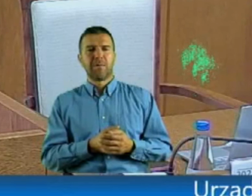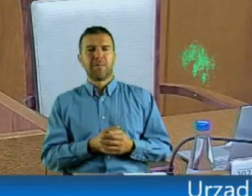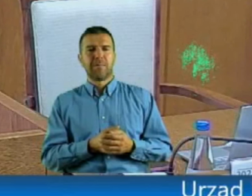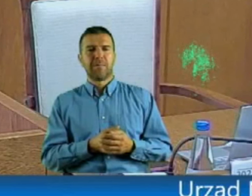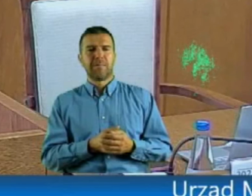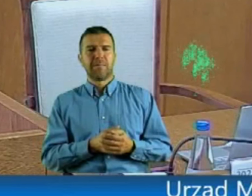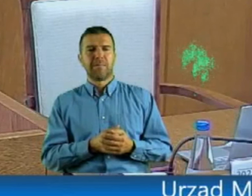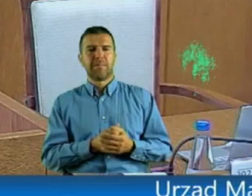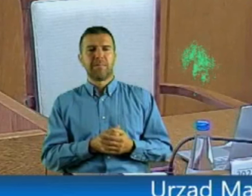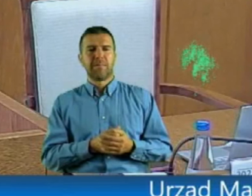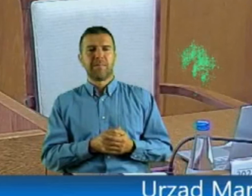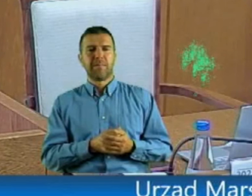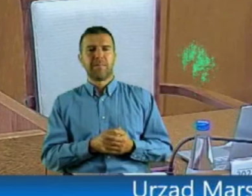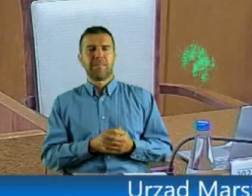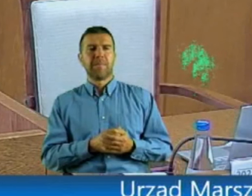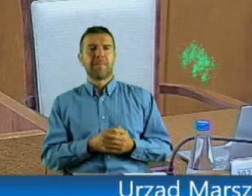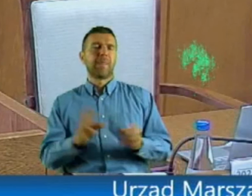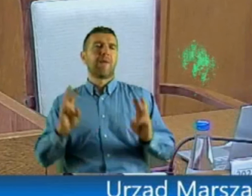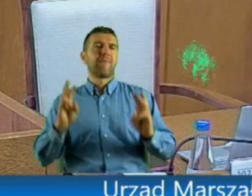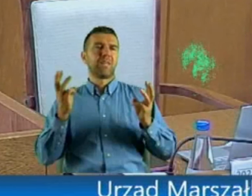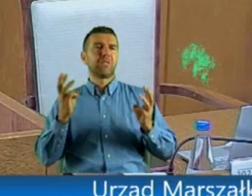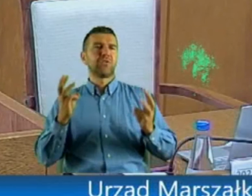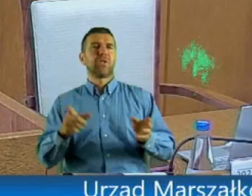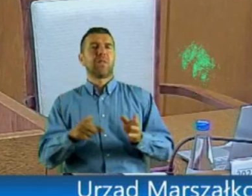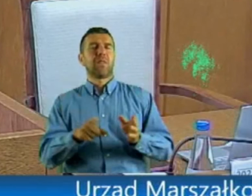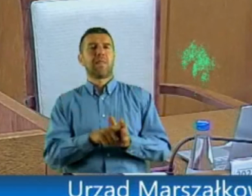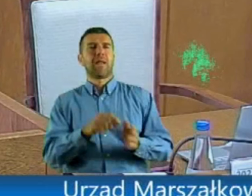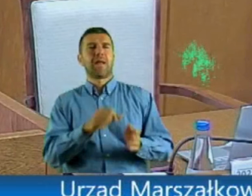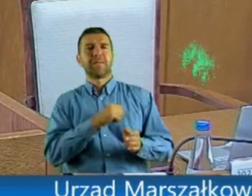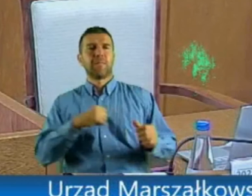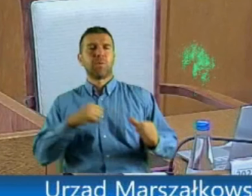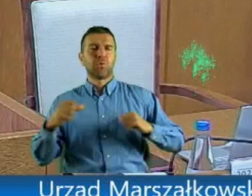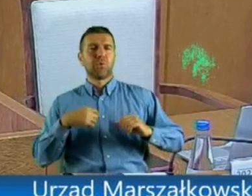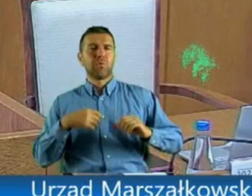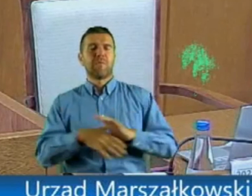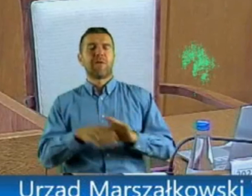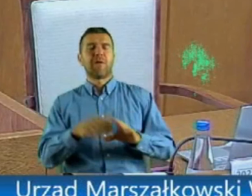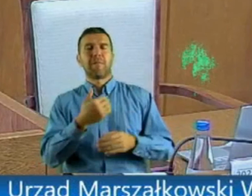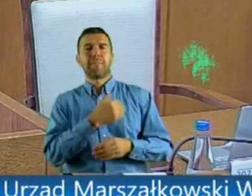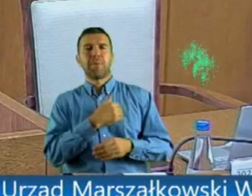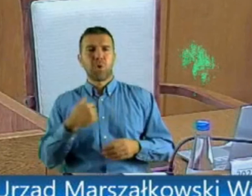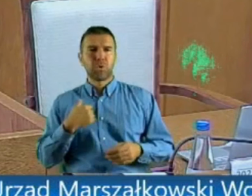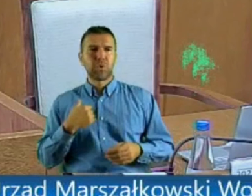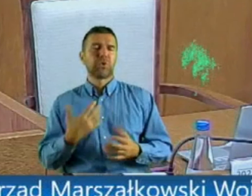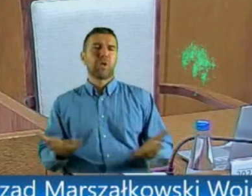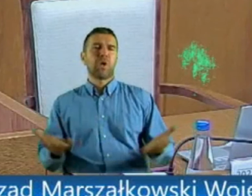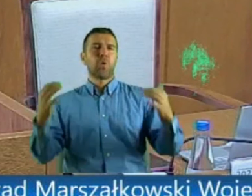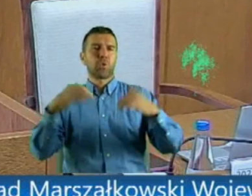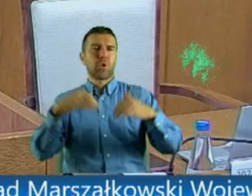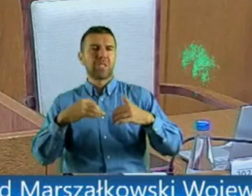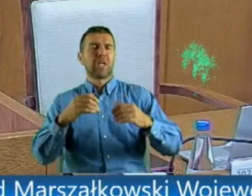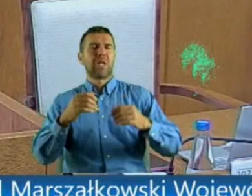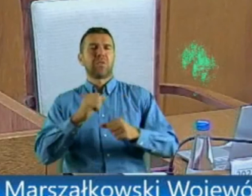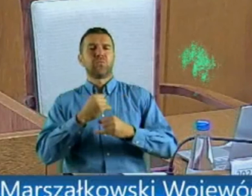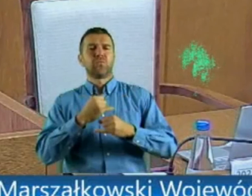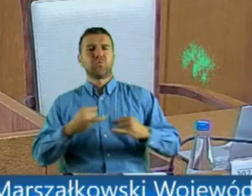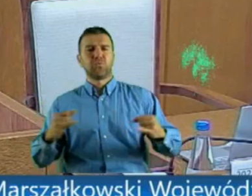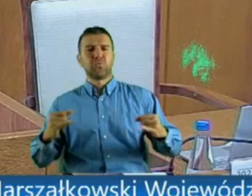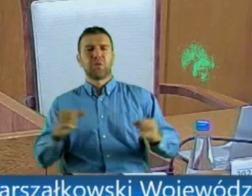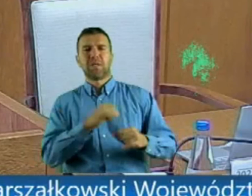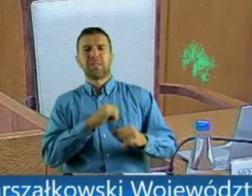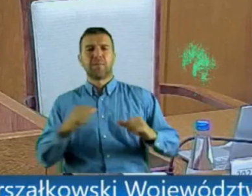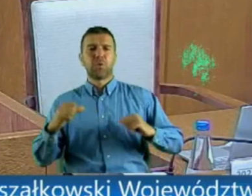w największych wydarzeniach dla samorządowców w Polsce, kongresach, w których samorządy